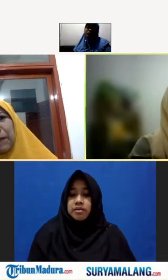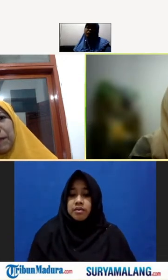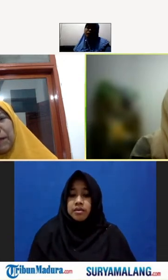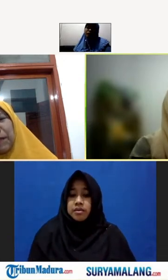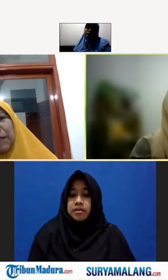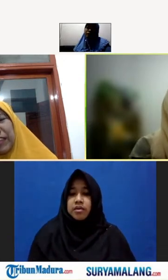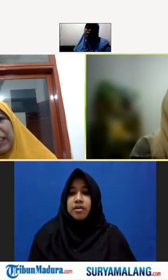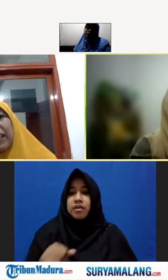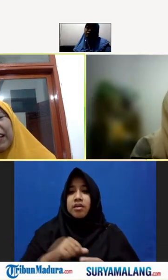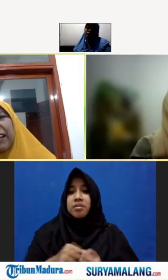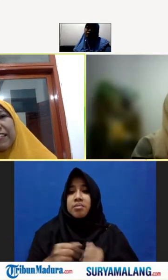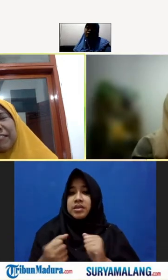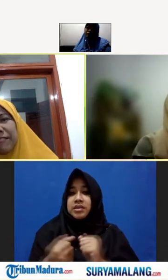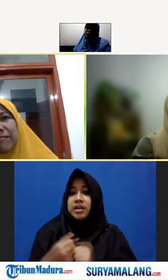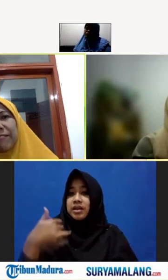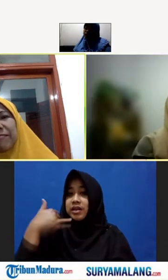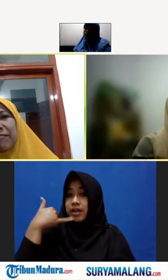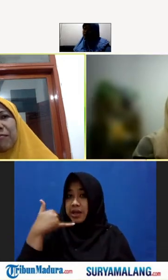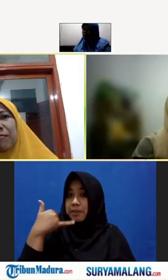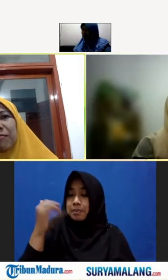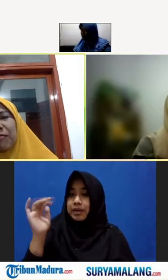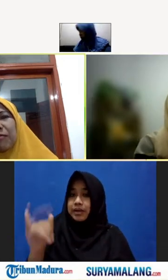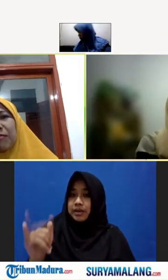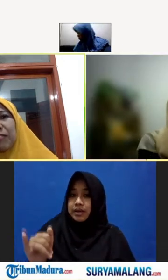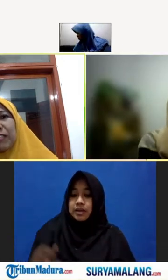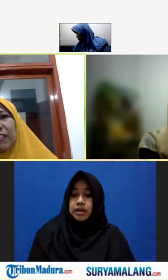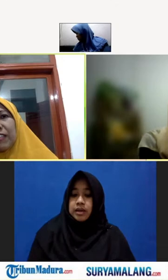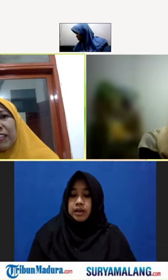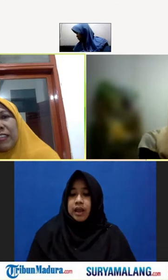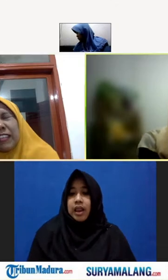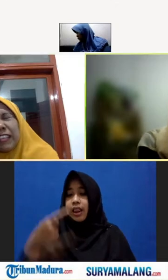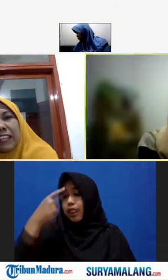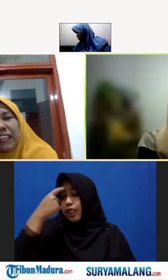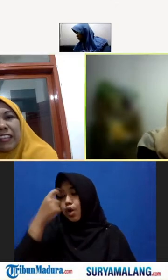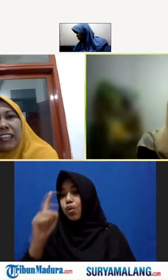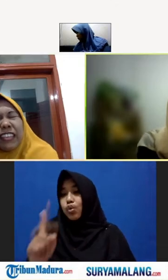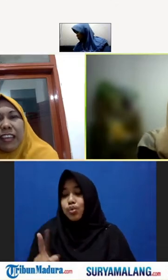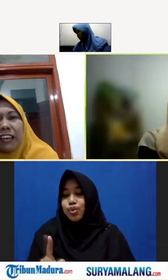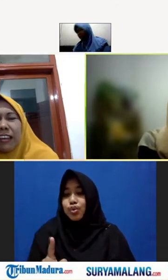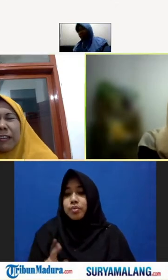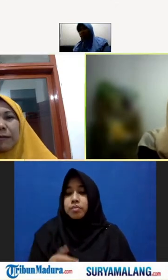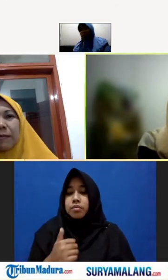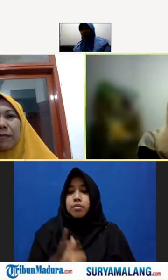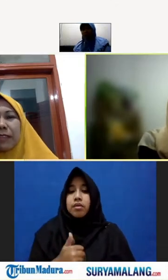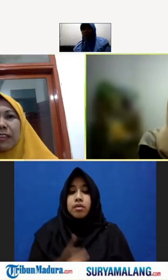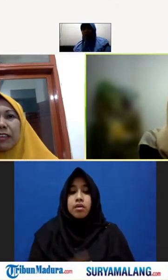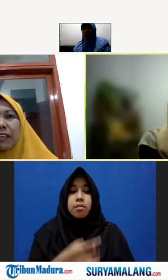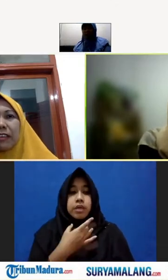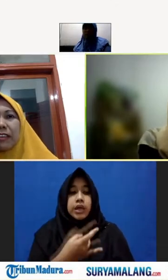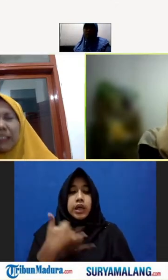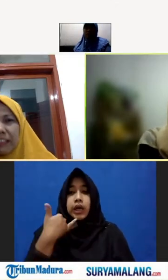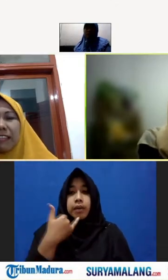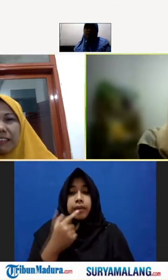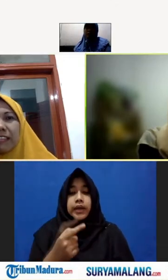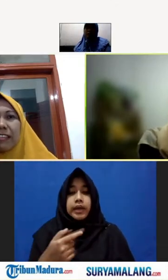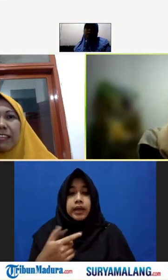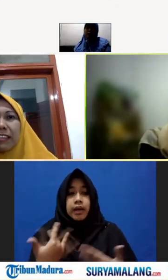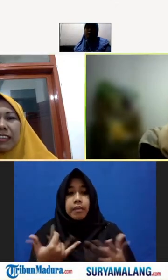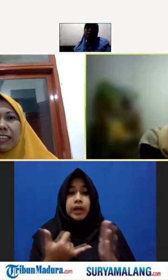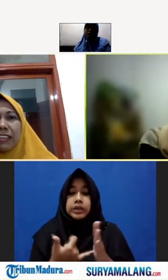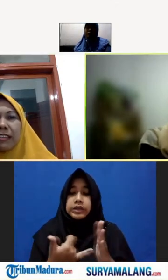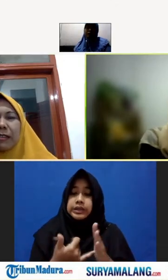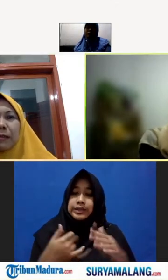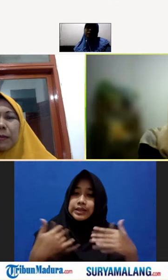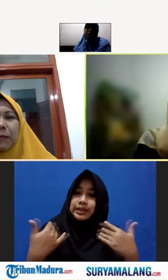handphonenya kan? Iya. Jadi, tahu dulu apa sih yang sangat menarik dari handphone? Ya. Kontennya apa?